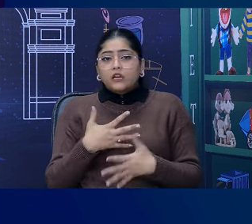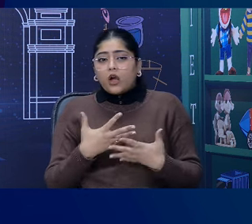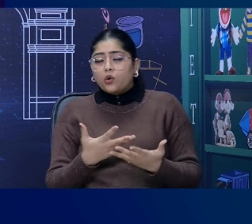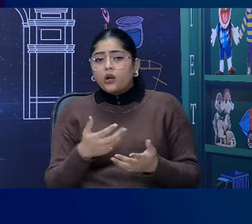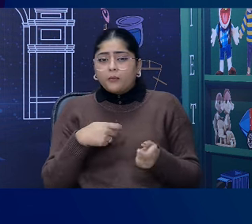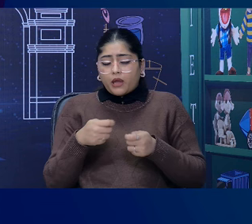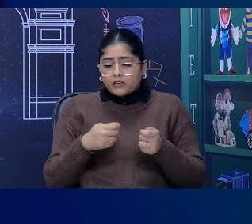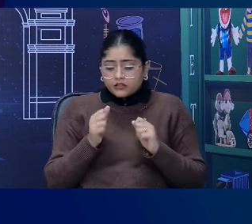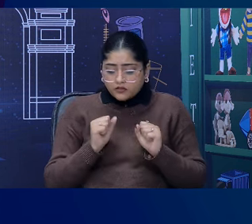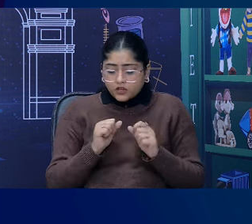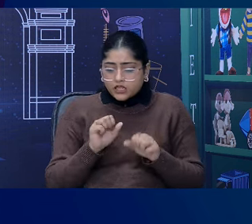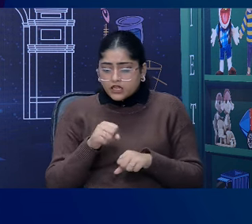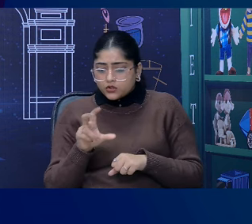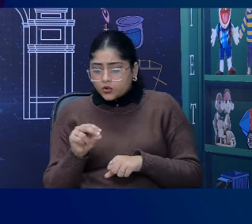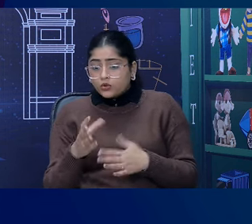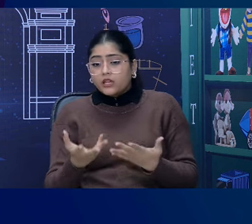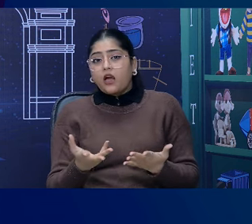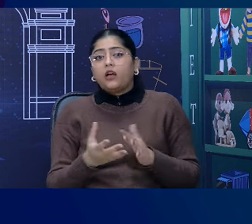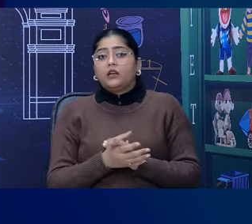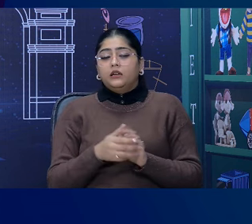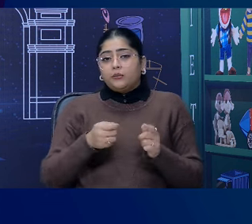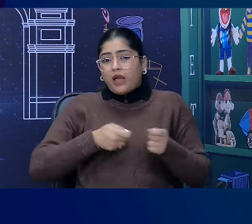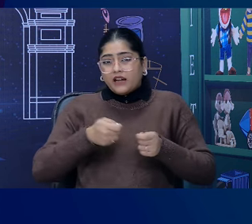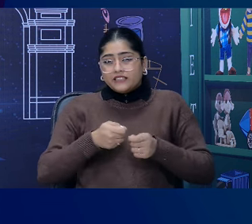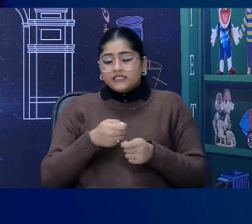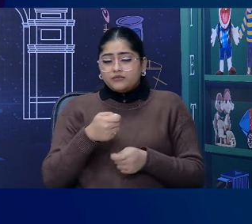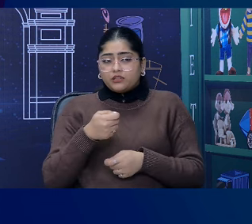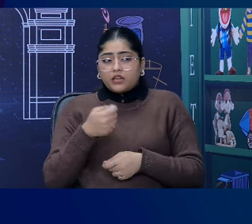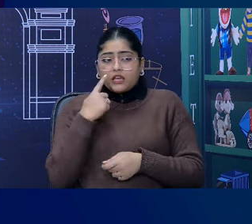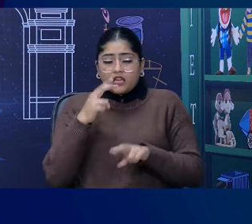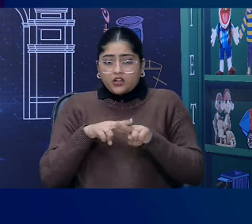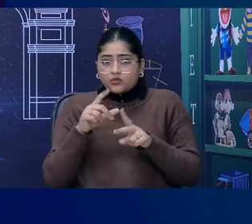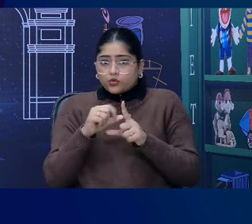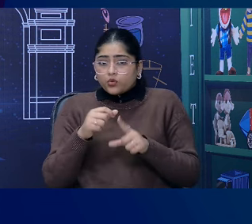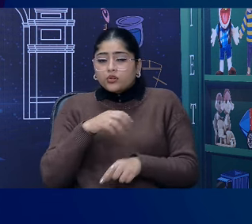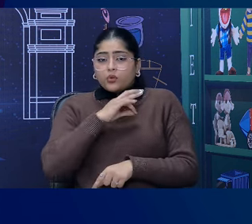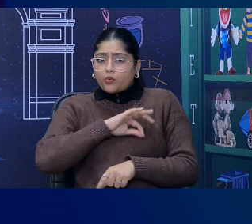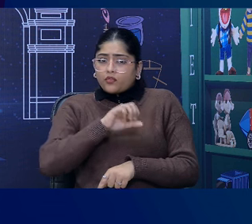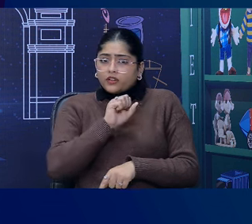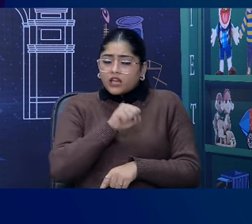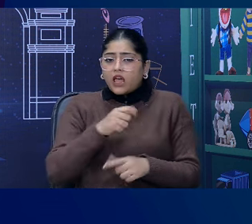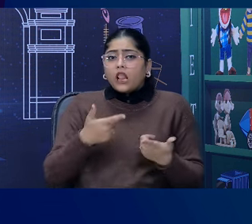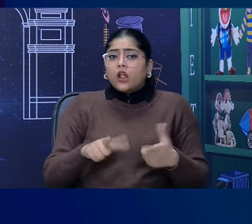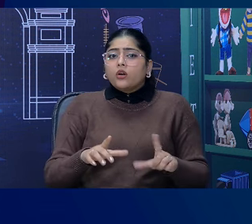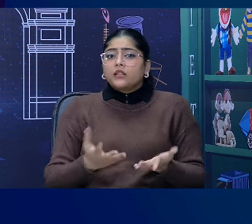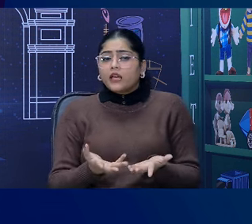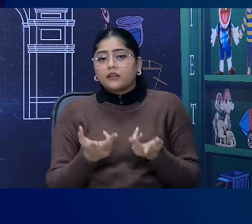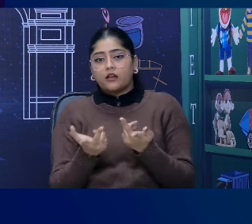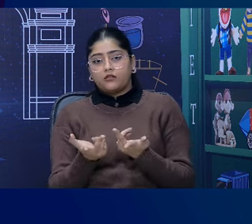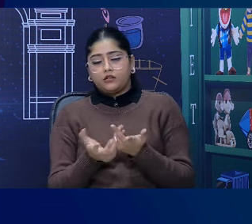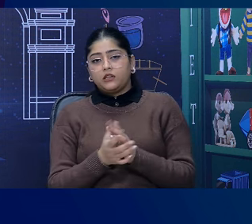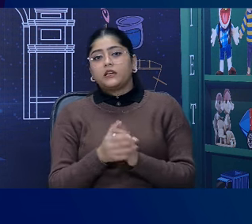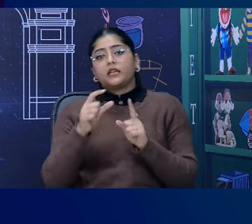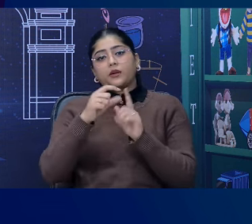कि नहीं हम उसको मैनेज कर सकते हैं अच्छा हम करें उससे हमें फायदा होगा या नुकसान होगा नहीं छोड़ दे तो क्या फायदा होगा नुकसान होगा यह